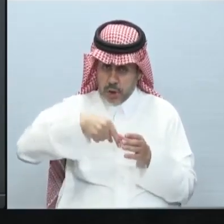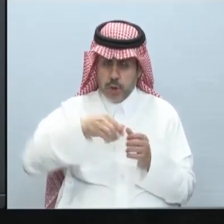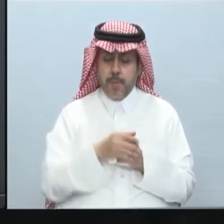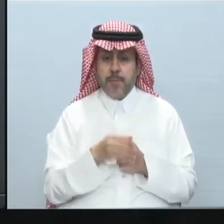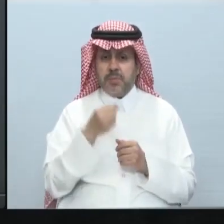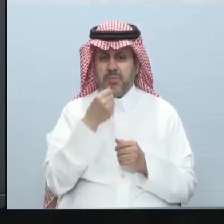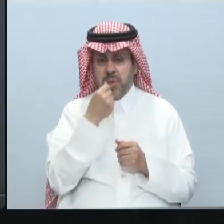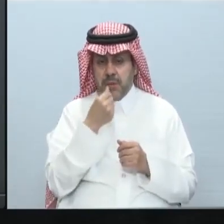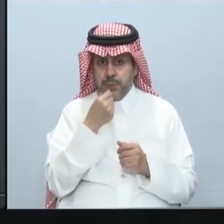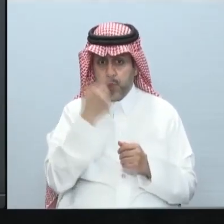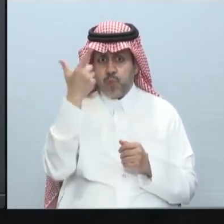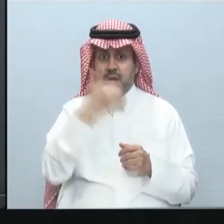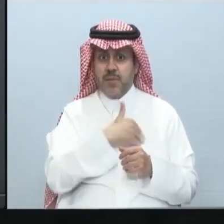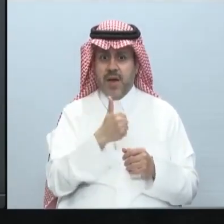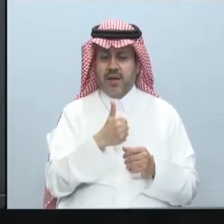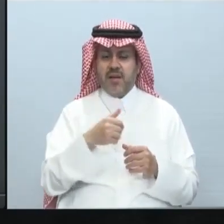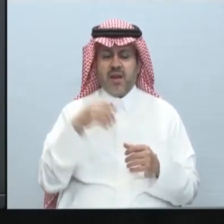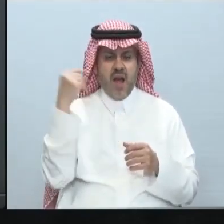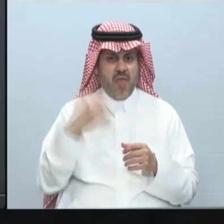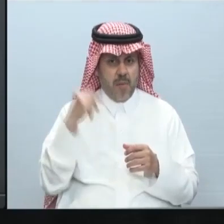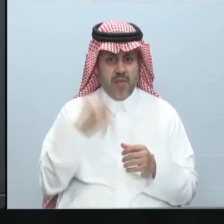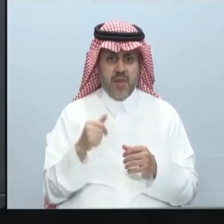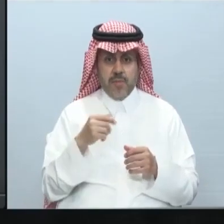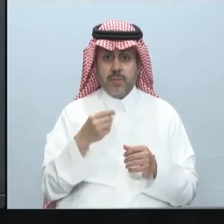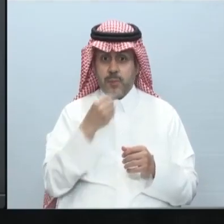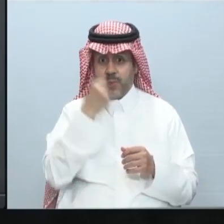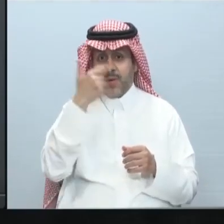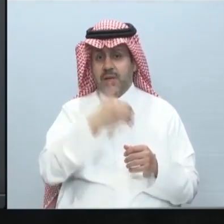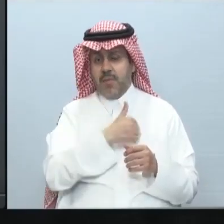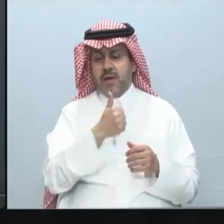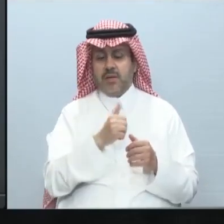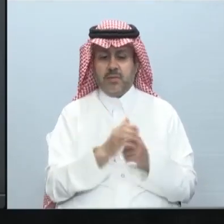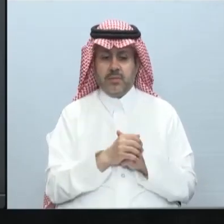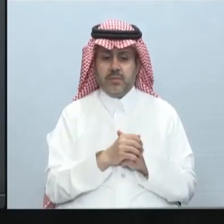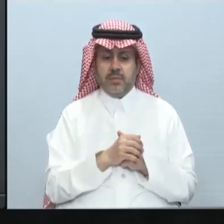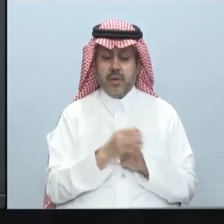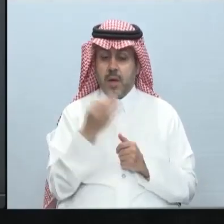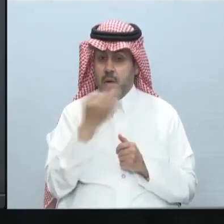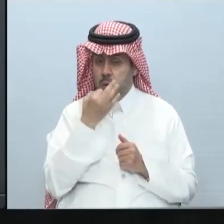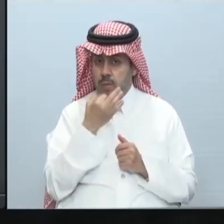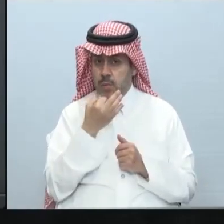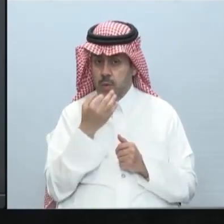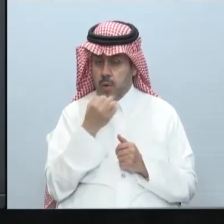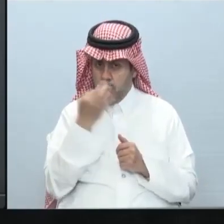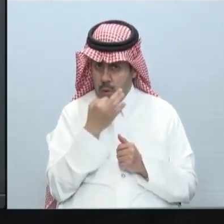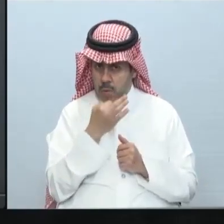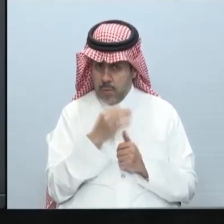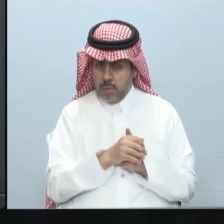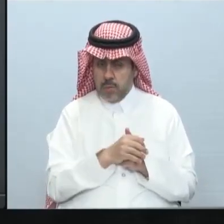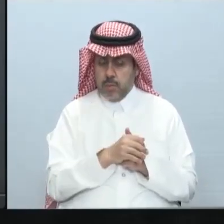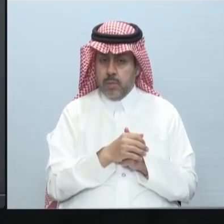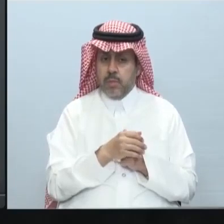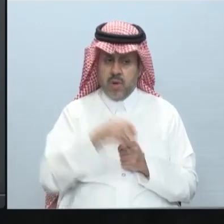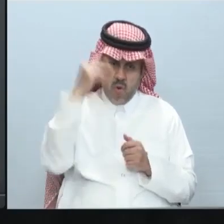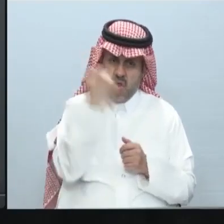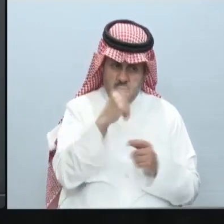بحلاوه الايمان فطغت حلاوه الايمان على مراره العذاب كانوا يقول له قل الا امنت بالله